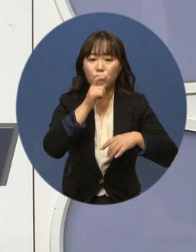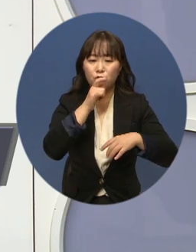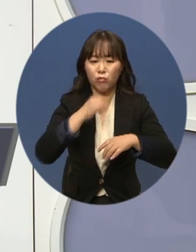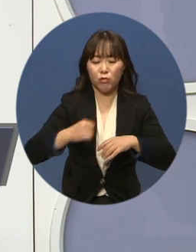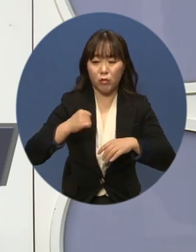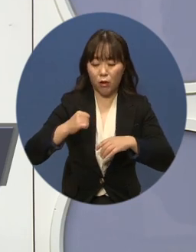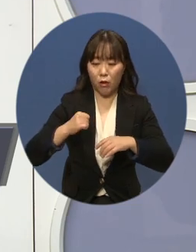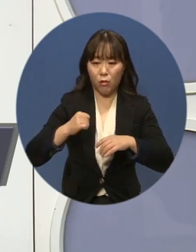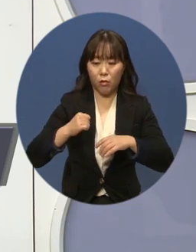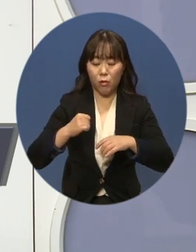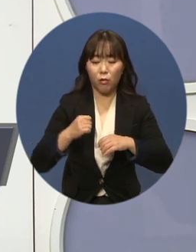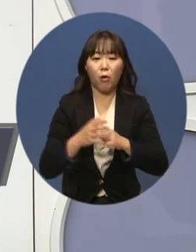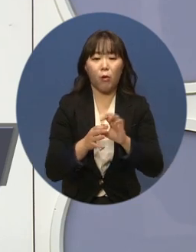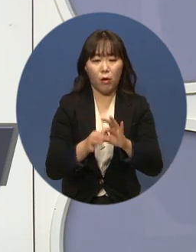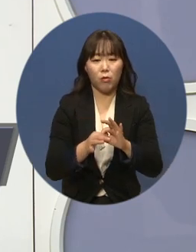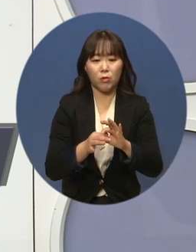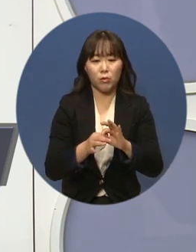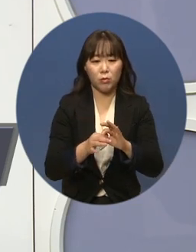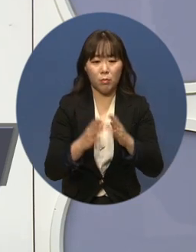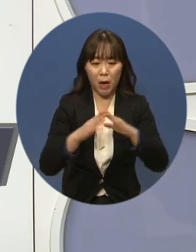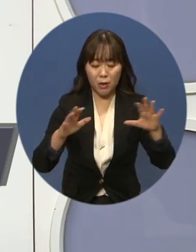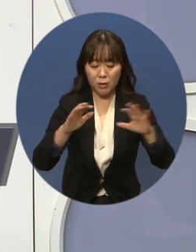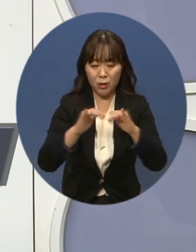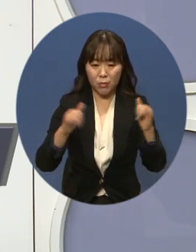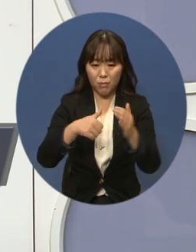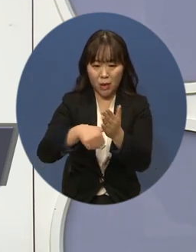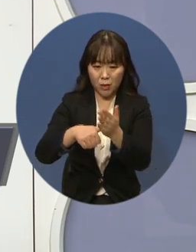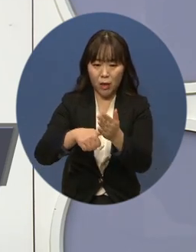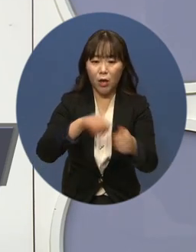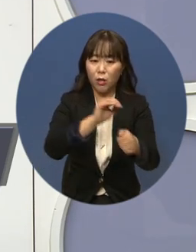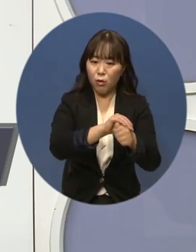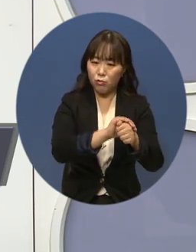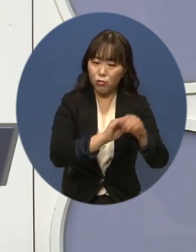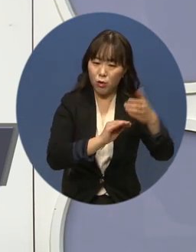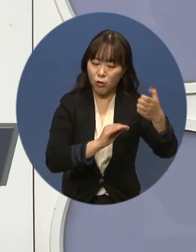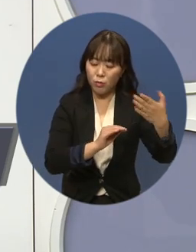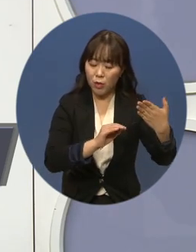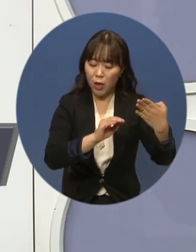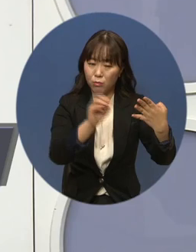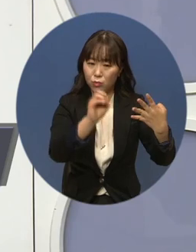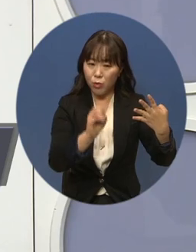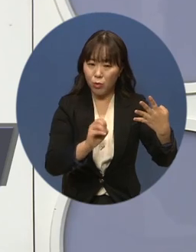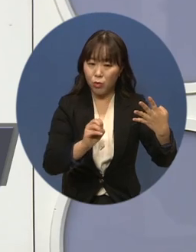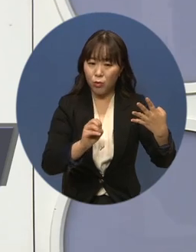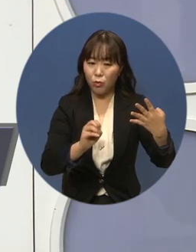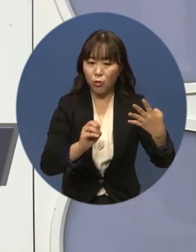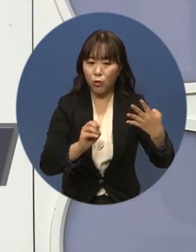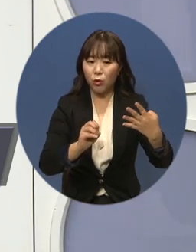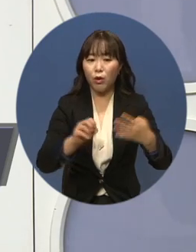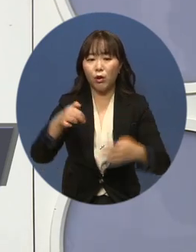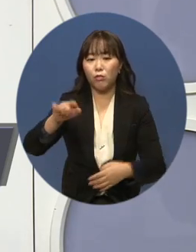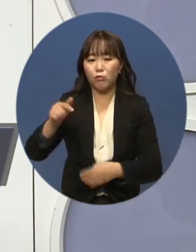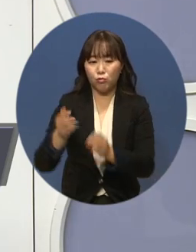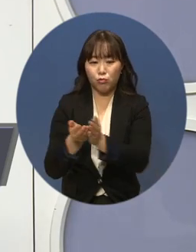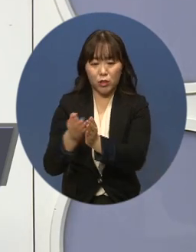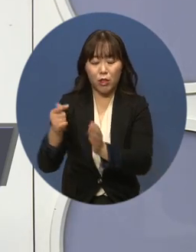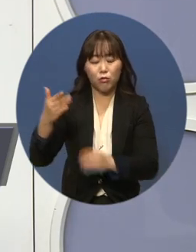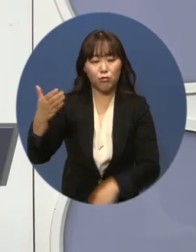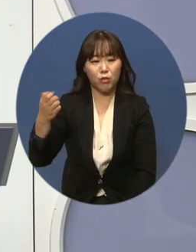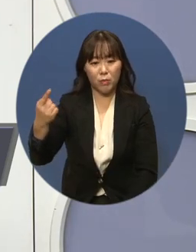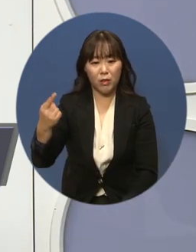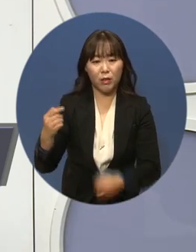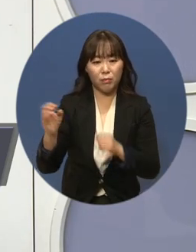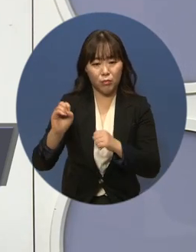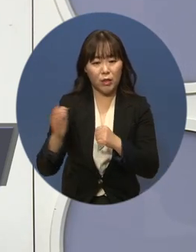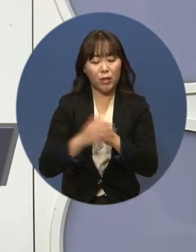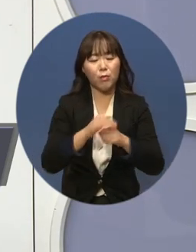옮겨주는 조건으로 주민투표를 했는데 그거는 경주시가 94%, 군산시가 91%가 이리 나서 지금 경주시로